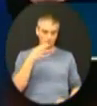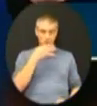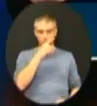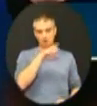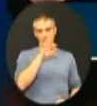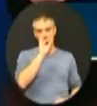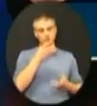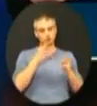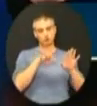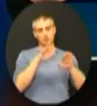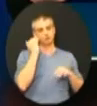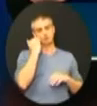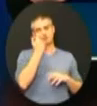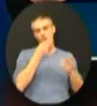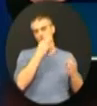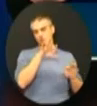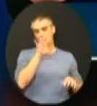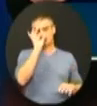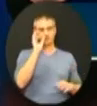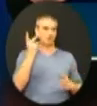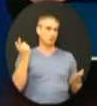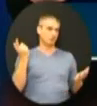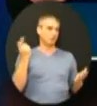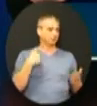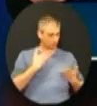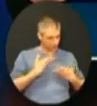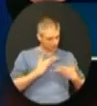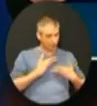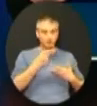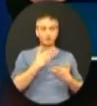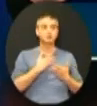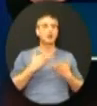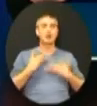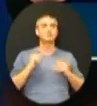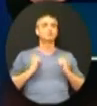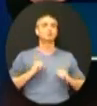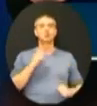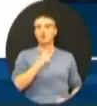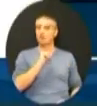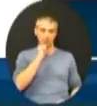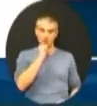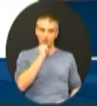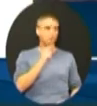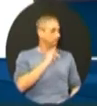לפי שי ה אתה רוצה לאמץ מה שנוח לך אתה לא רוצה ץ אתה לא רוצה